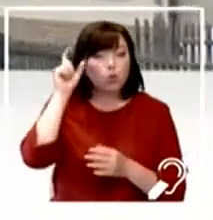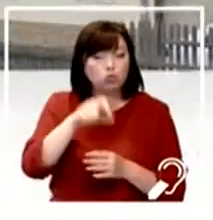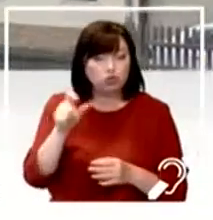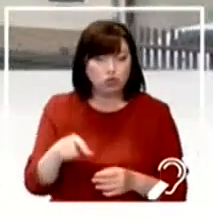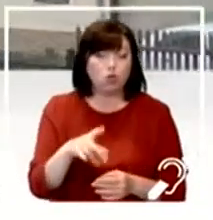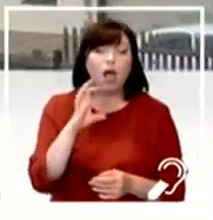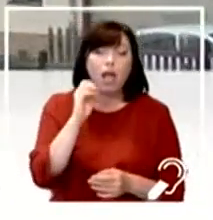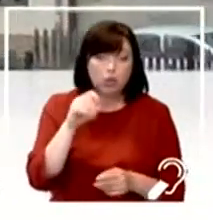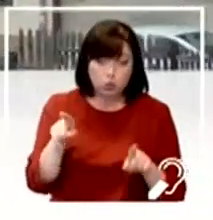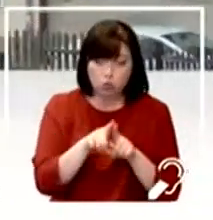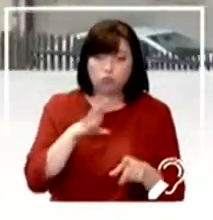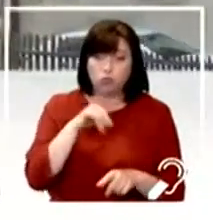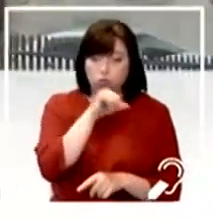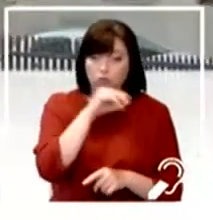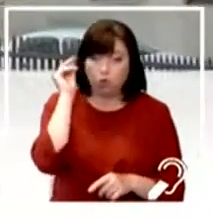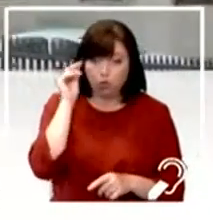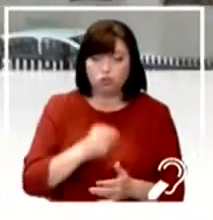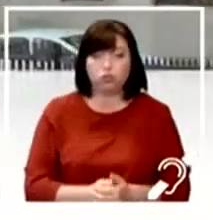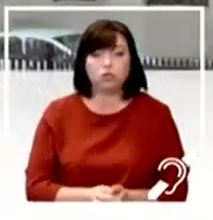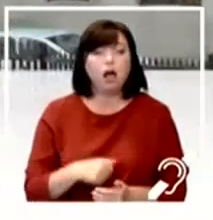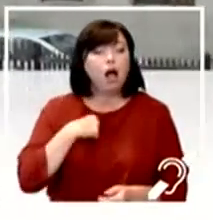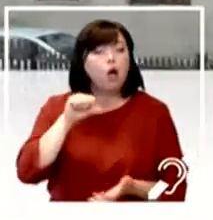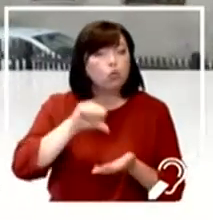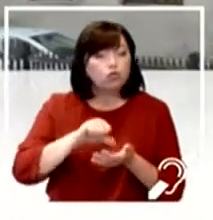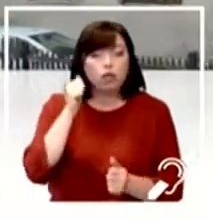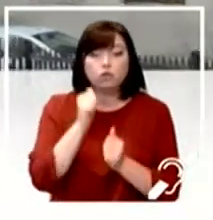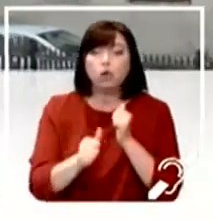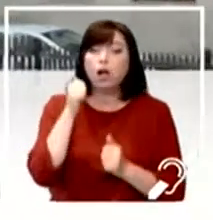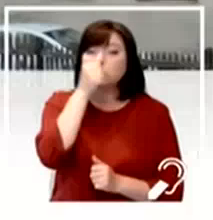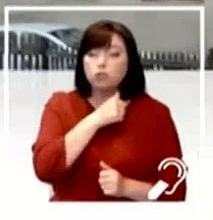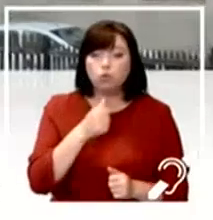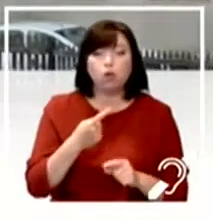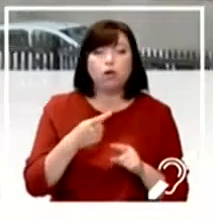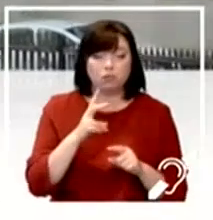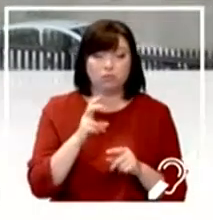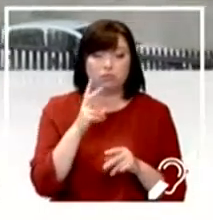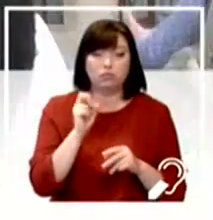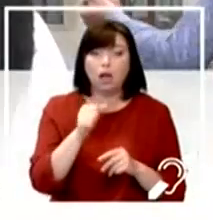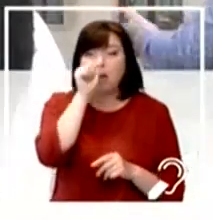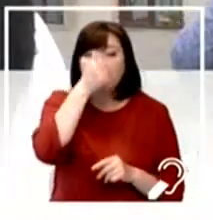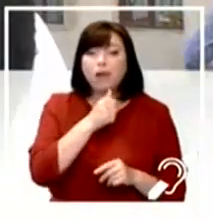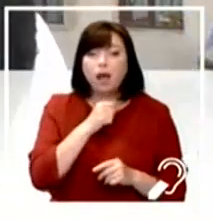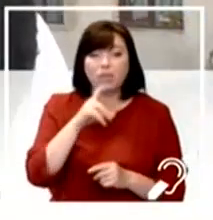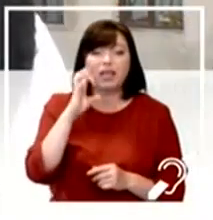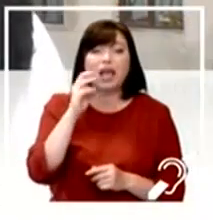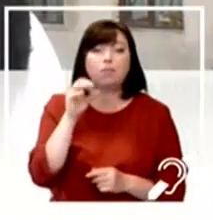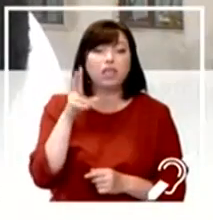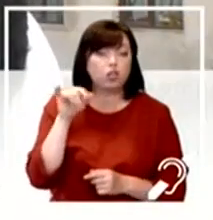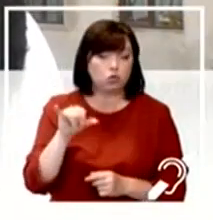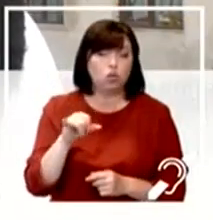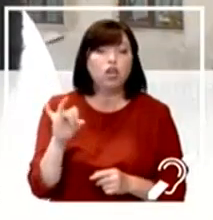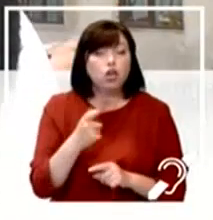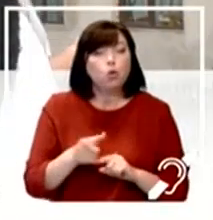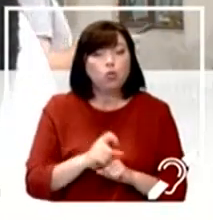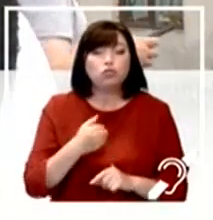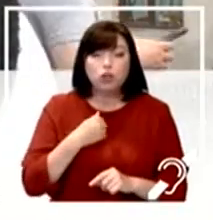la timpul anilor de școală. Particip în fiecare an la monumentul lui Eminescu și tare mult aș dori ca